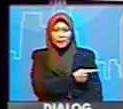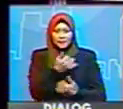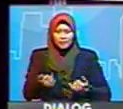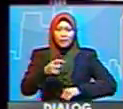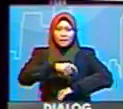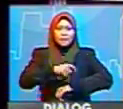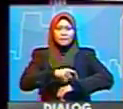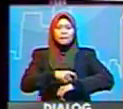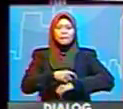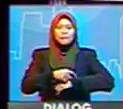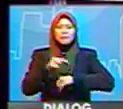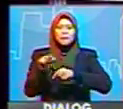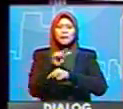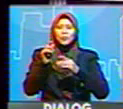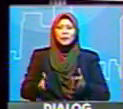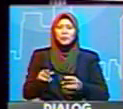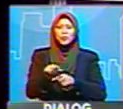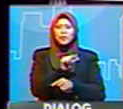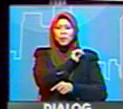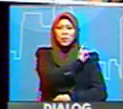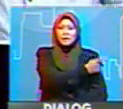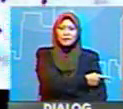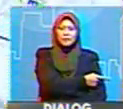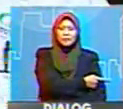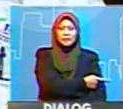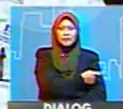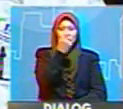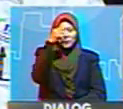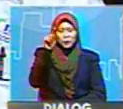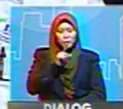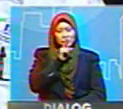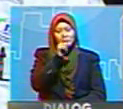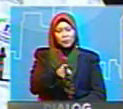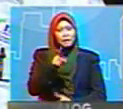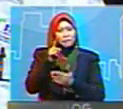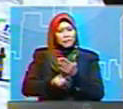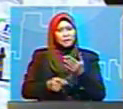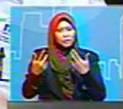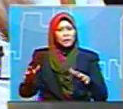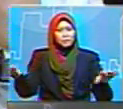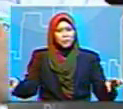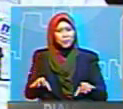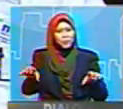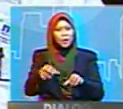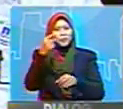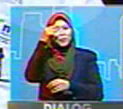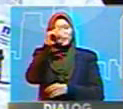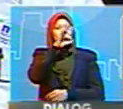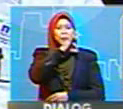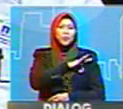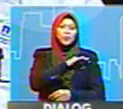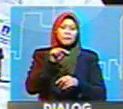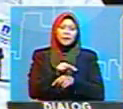masanya pengguna menggunakan kuasa dia untuk mempastikan apa yang dilakukan itu menguntungkan